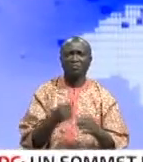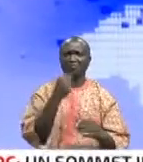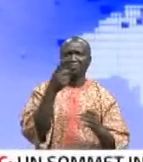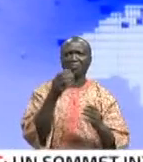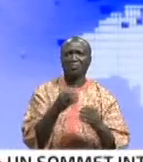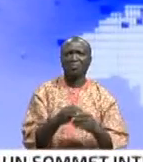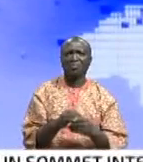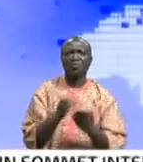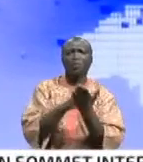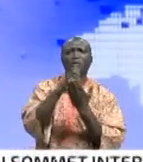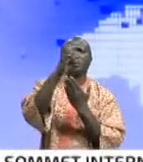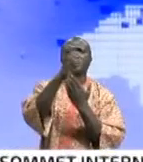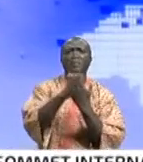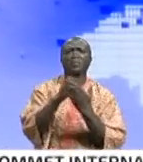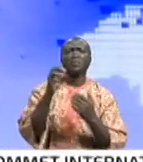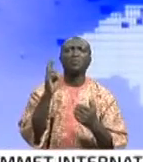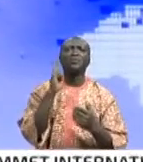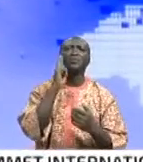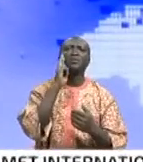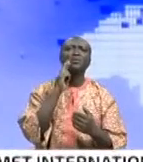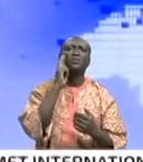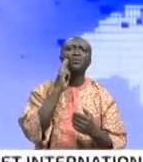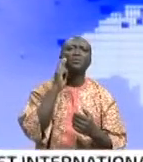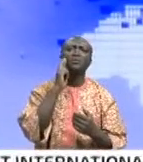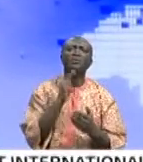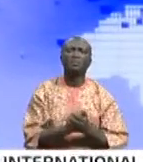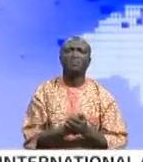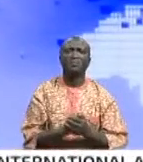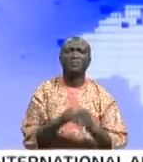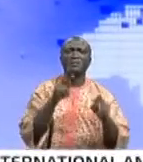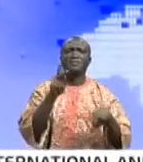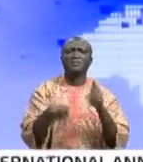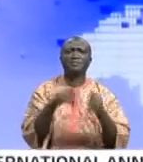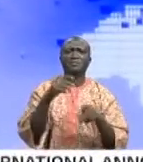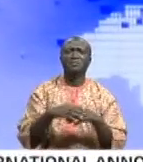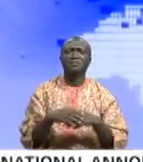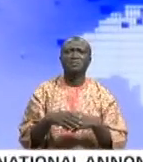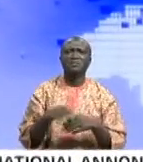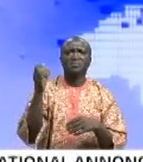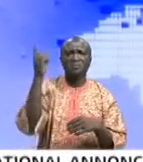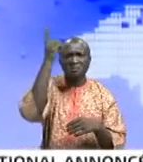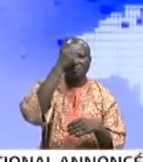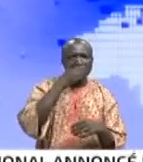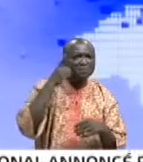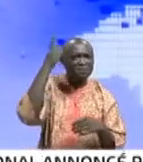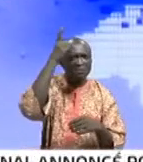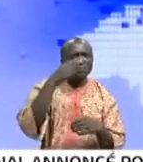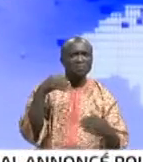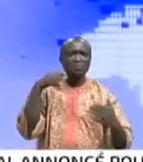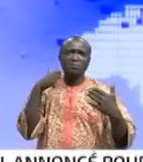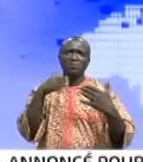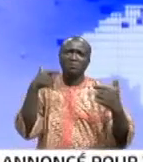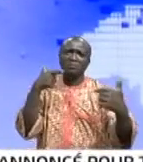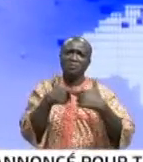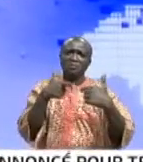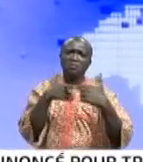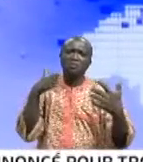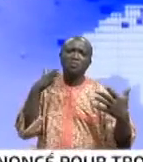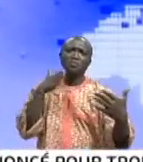rose il est beaucoup question de sensibiliser la population sur le dépistage afin de combattre la maladie dès les premiers signes